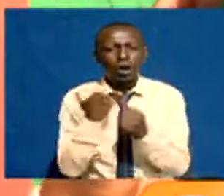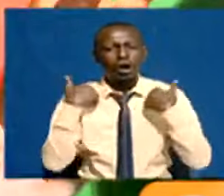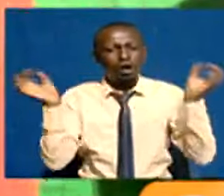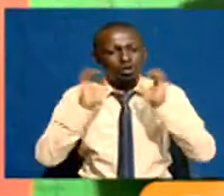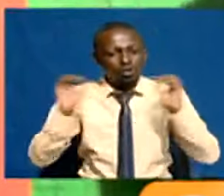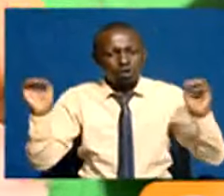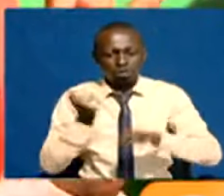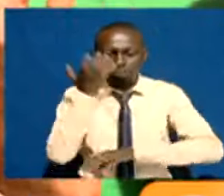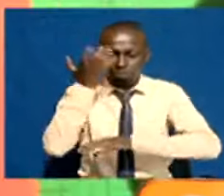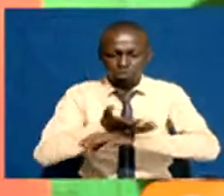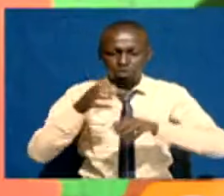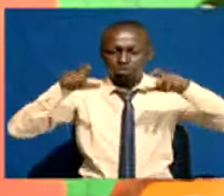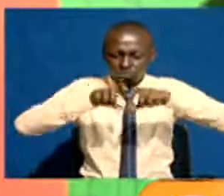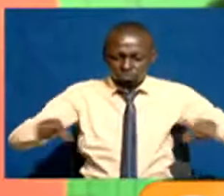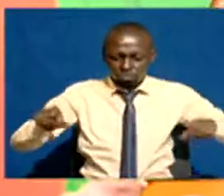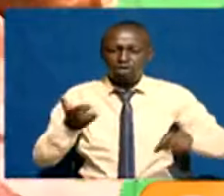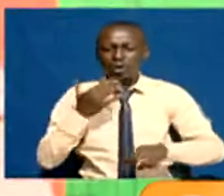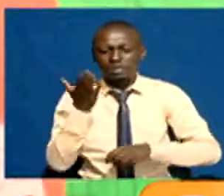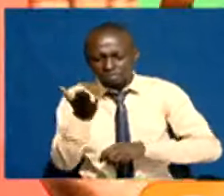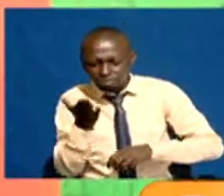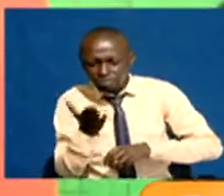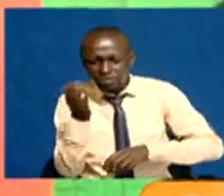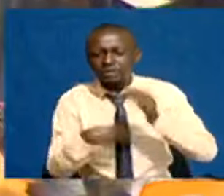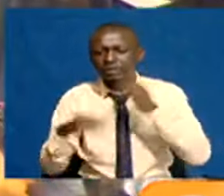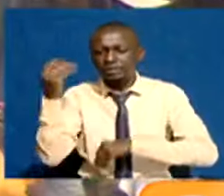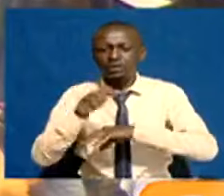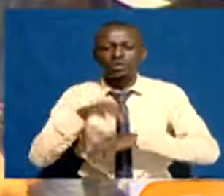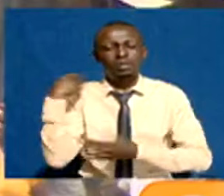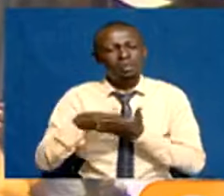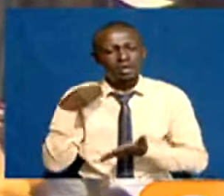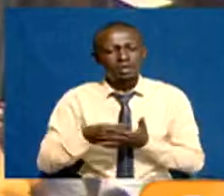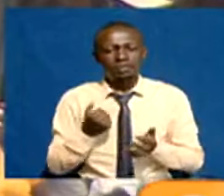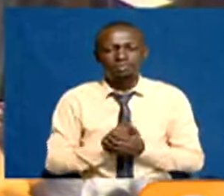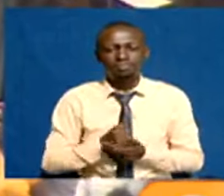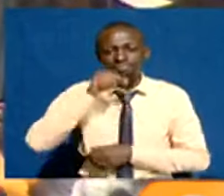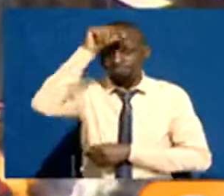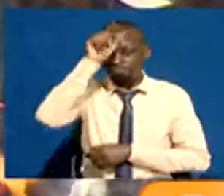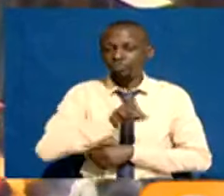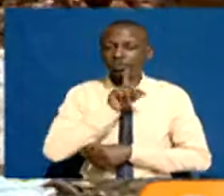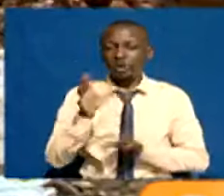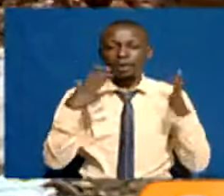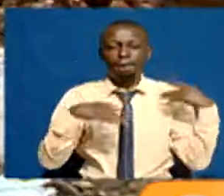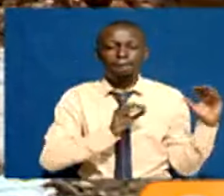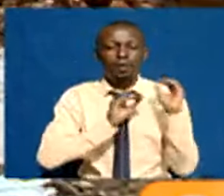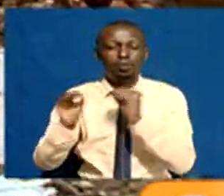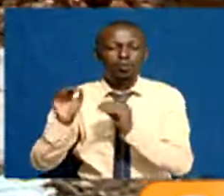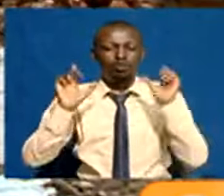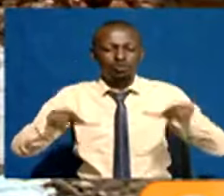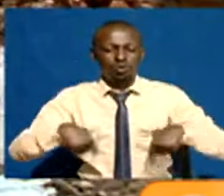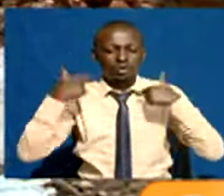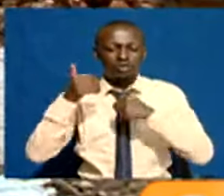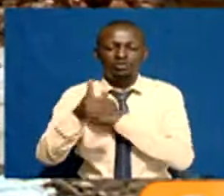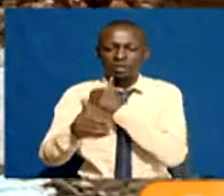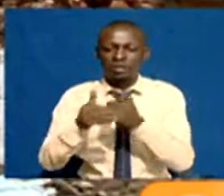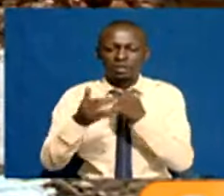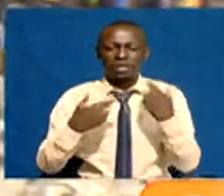chuma sasa ndio watataka kukata waende wapate pesa. The government ordered the eviction of residents living within 30 meters